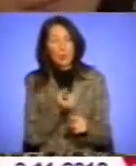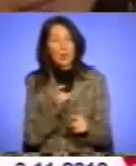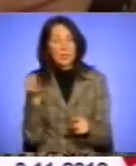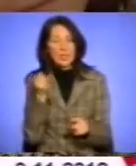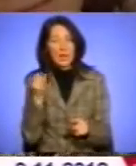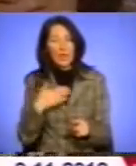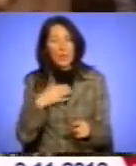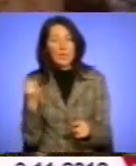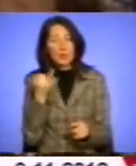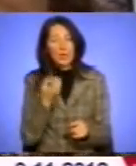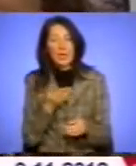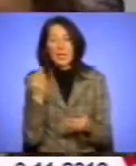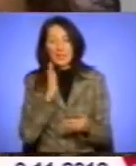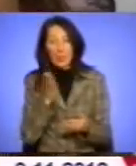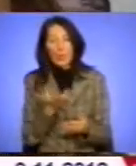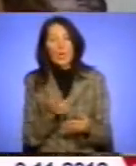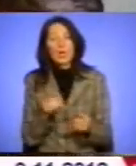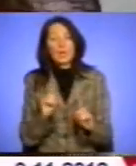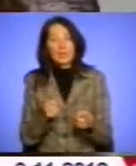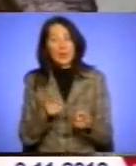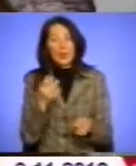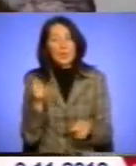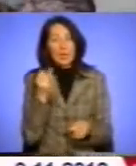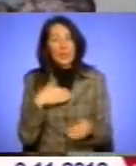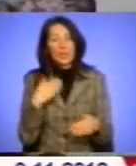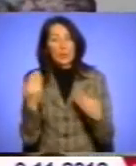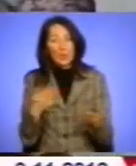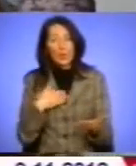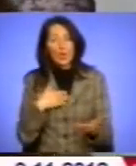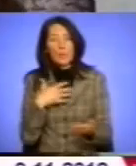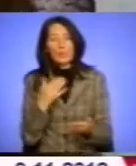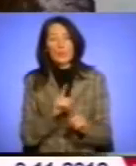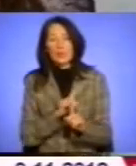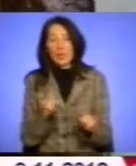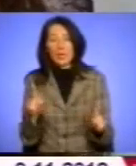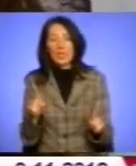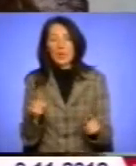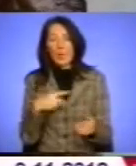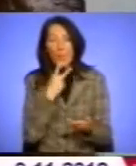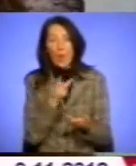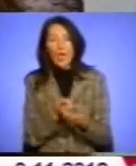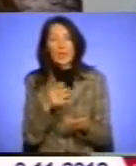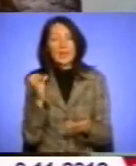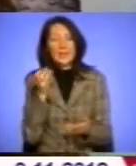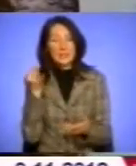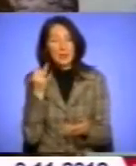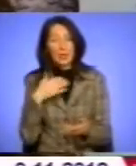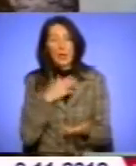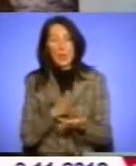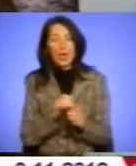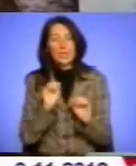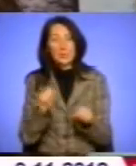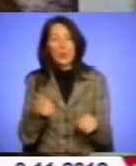Ця лекція дійсно була для нас цікавою, тому що вони пропонують нам своєрідний і незаангажований погляд на історію. Ми мали змогу задати